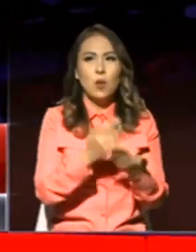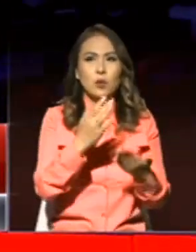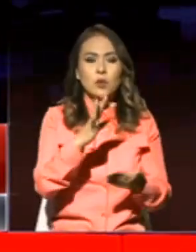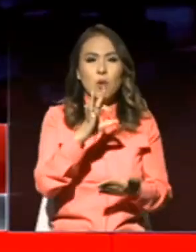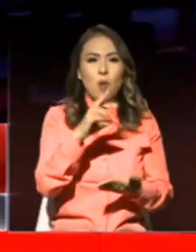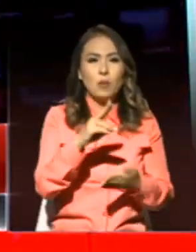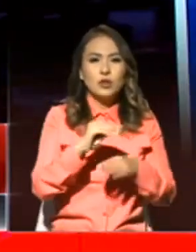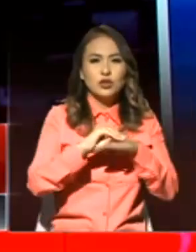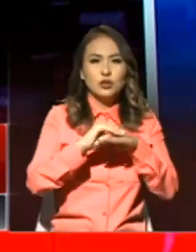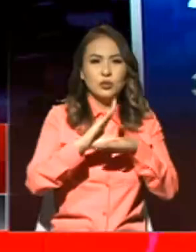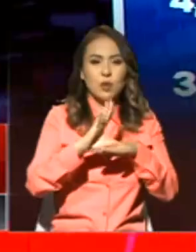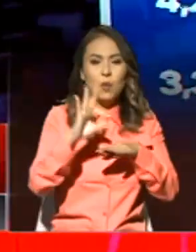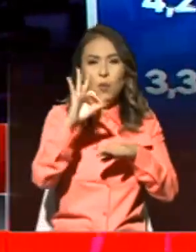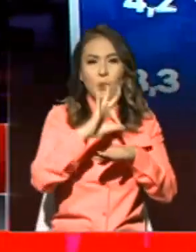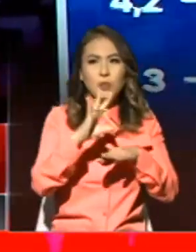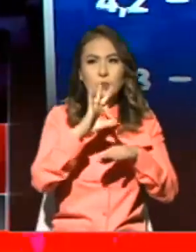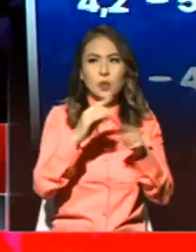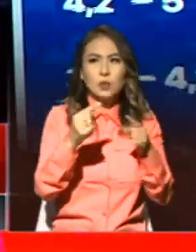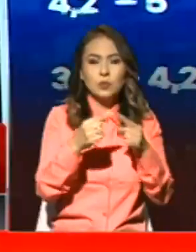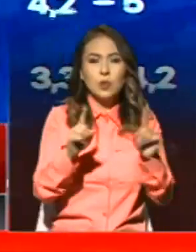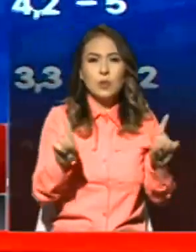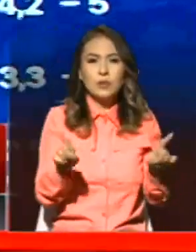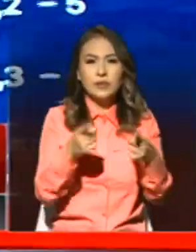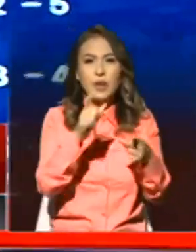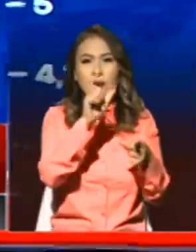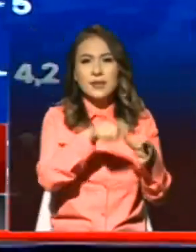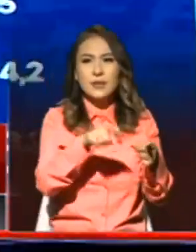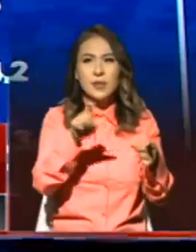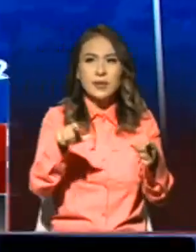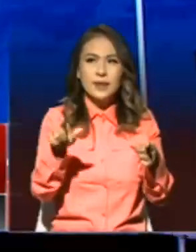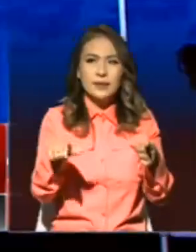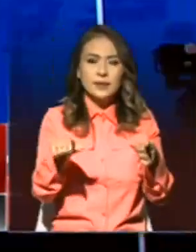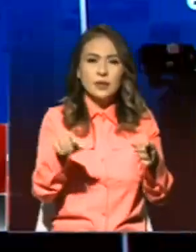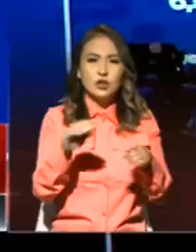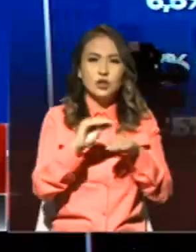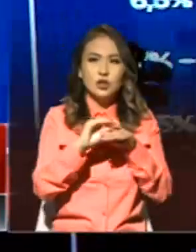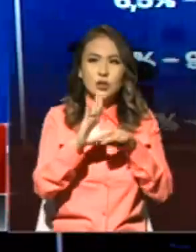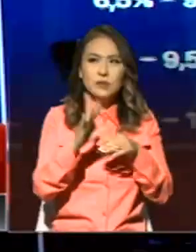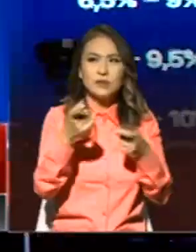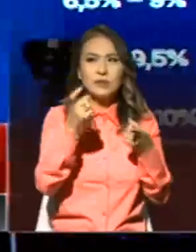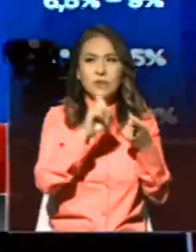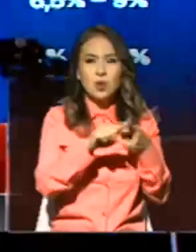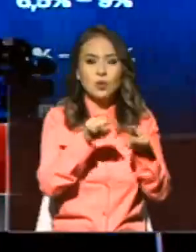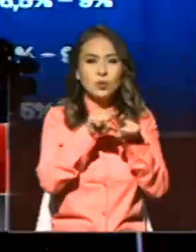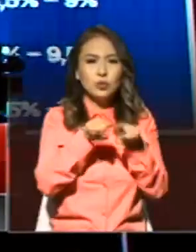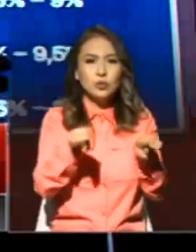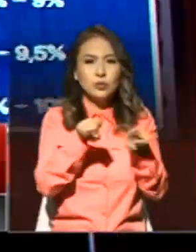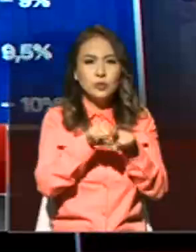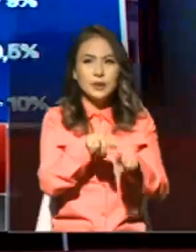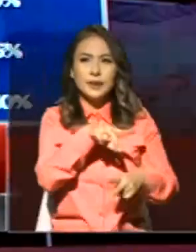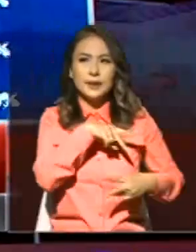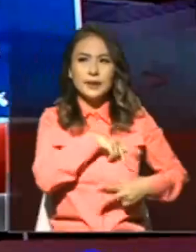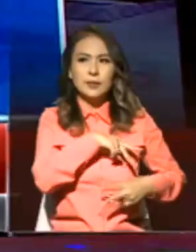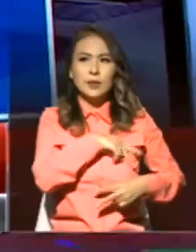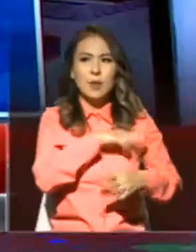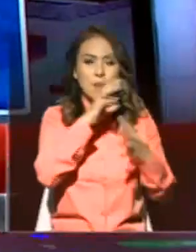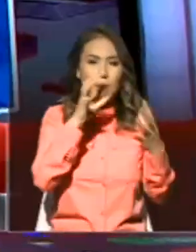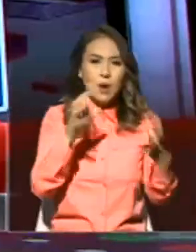опыны жинау бойынша, бағалау көрсеткіштерін жақсарту бойынша азаматтардың жаңағы жинақтауға қарай үгіттеп жасап жатқан еңбектерін бағалау